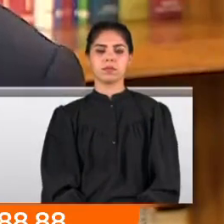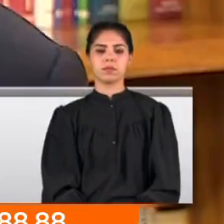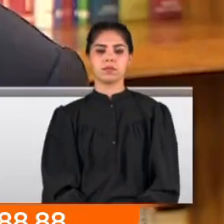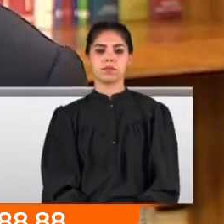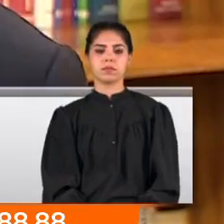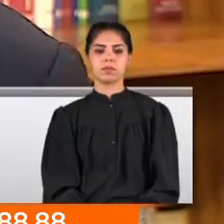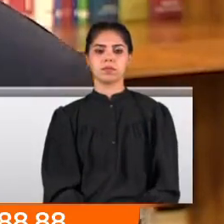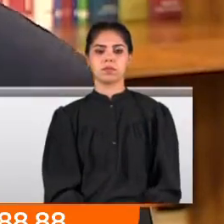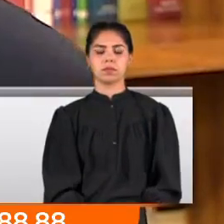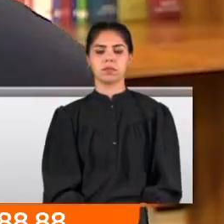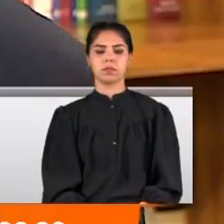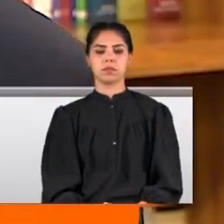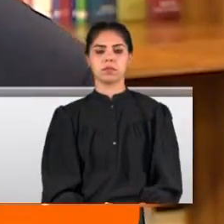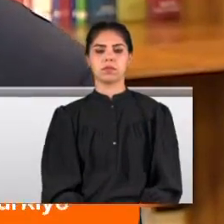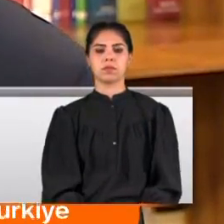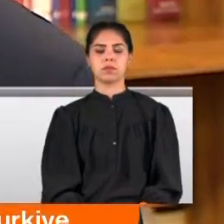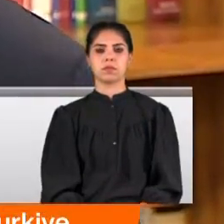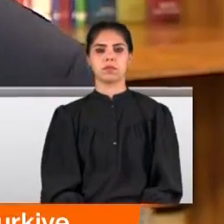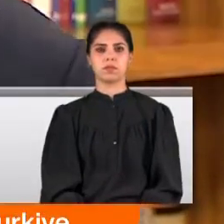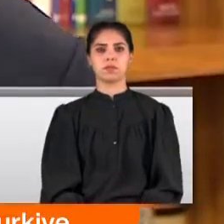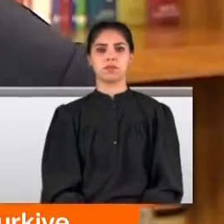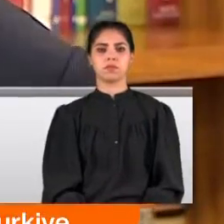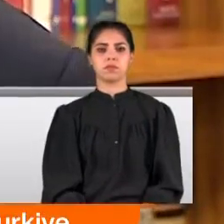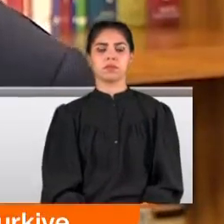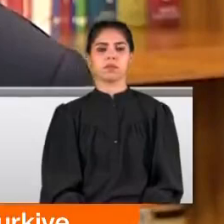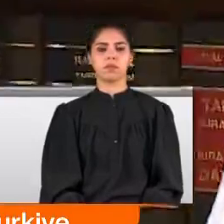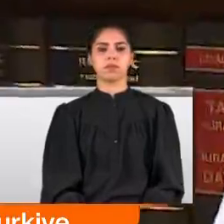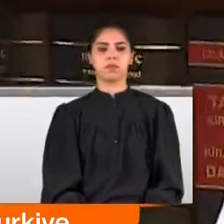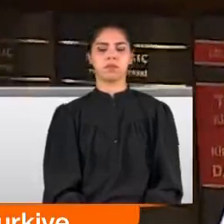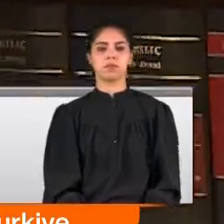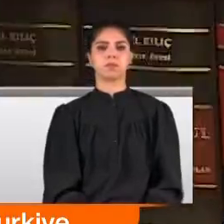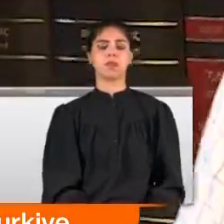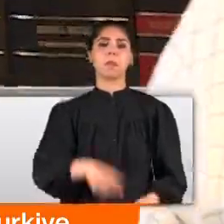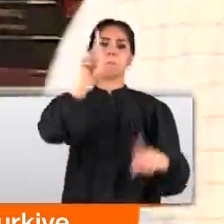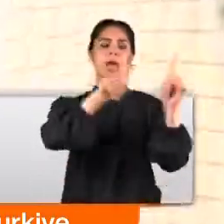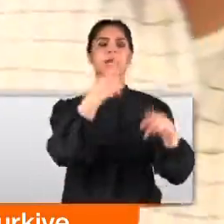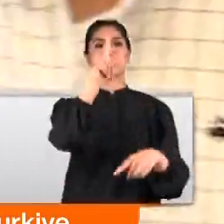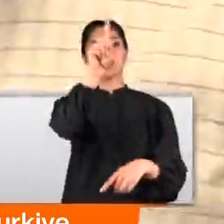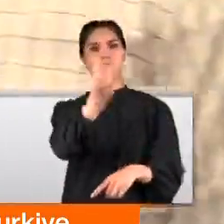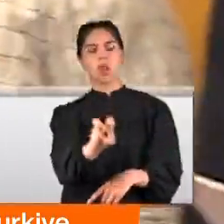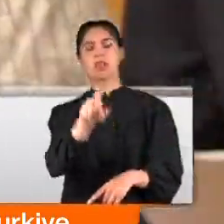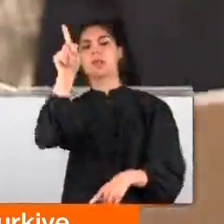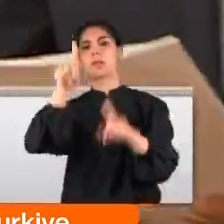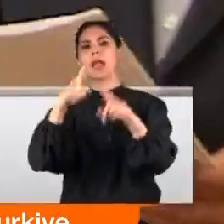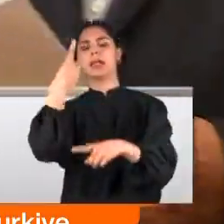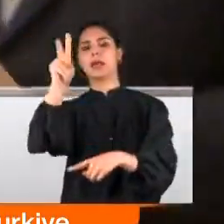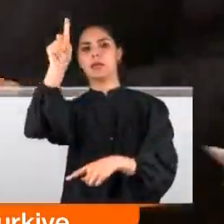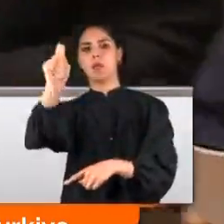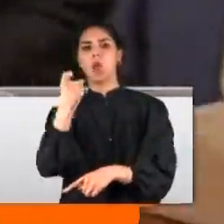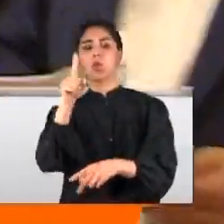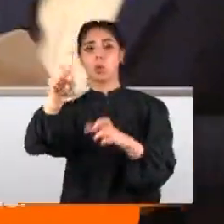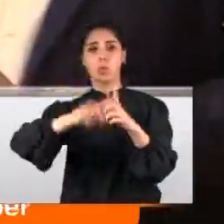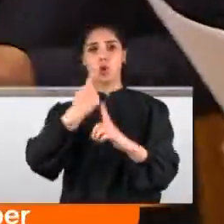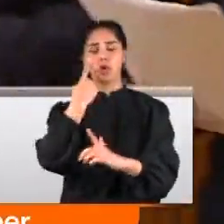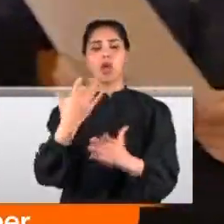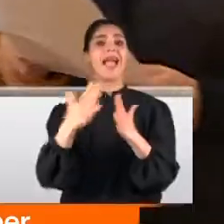topun teslim edeceğini söylediler teslim edilmedi en faziletli eğitimi 2018 kimi 2019 yılında projeden ev